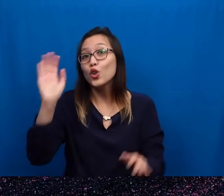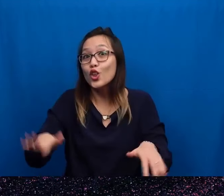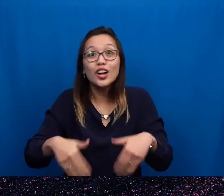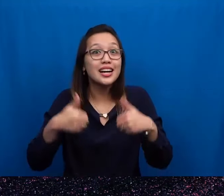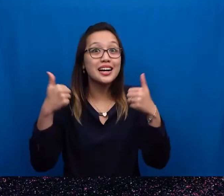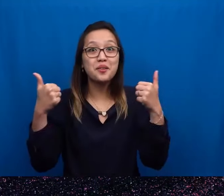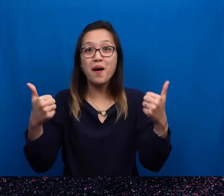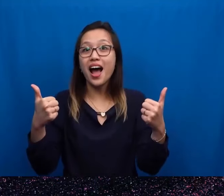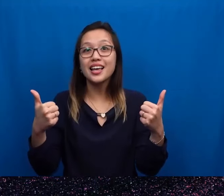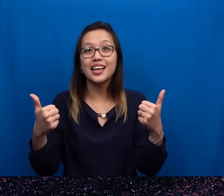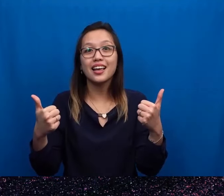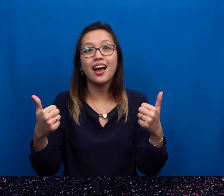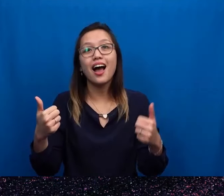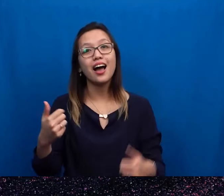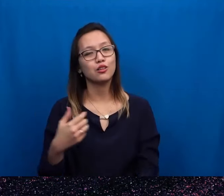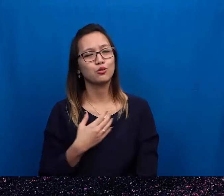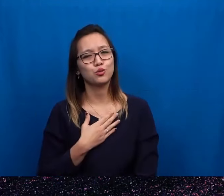untuk